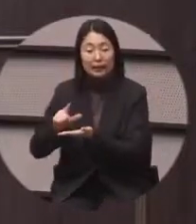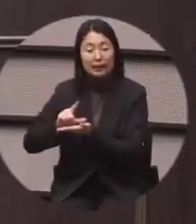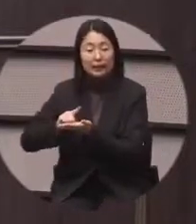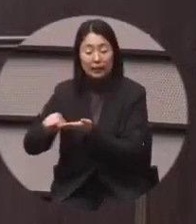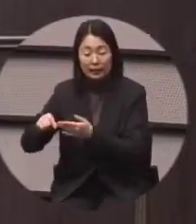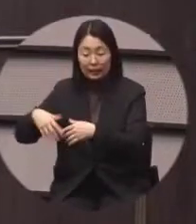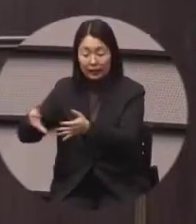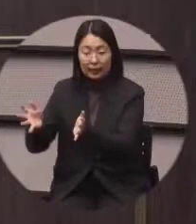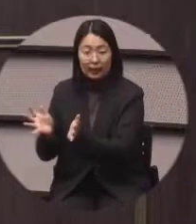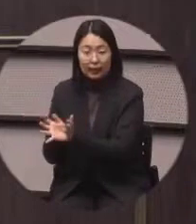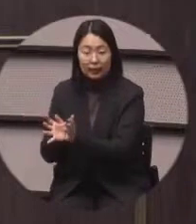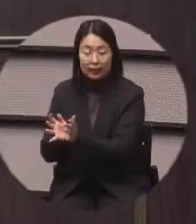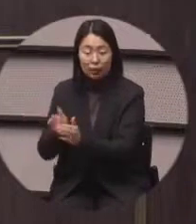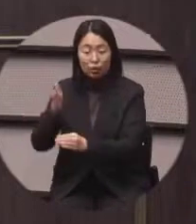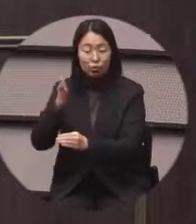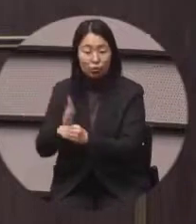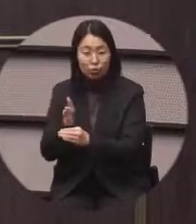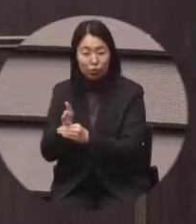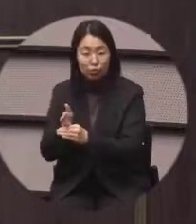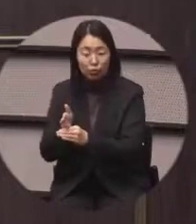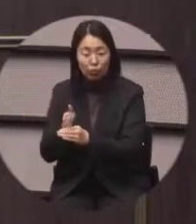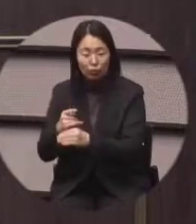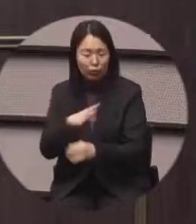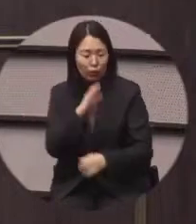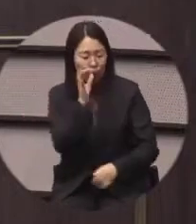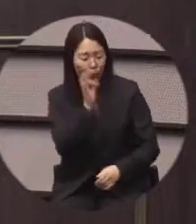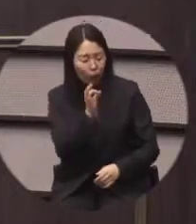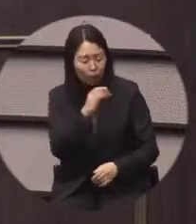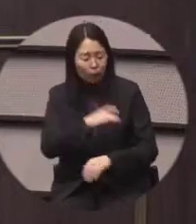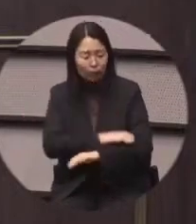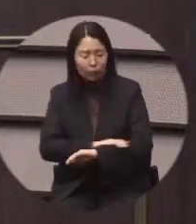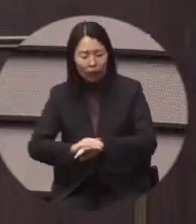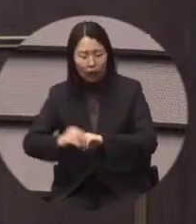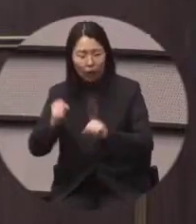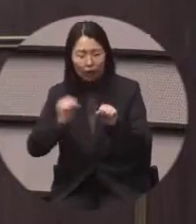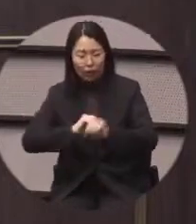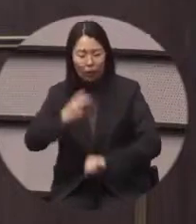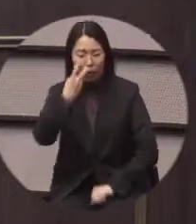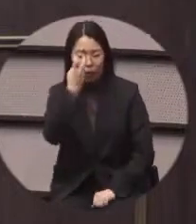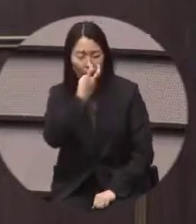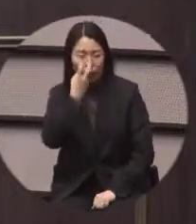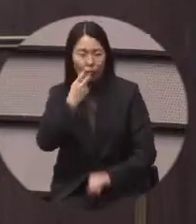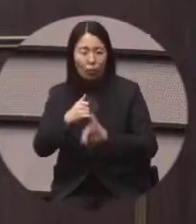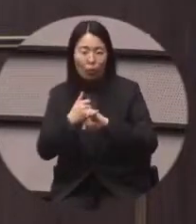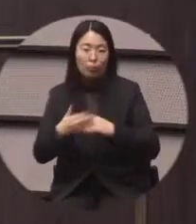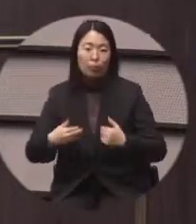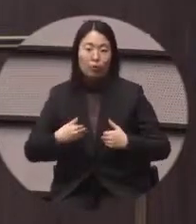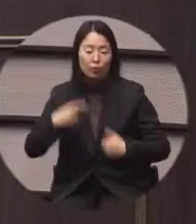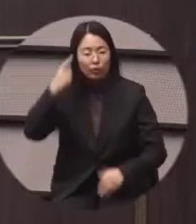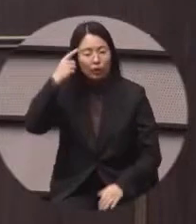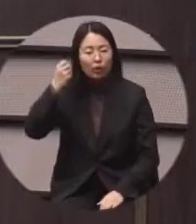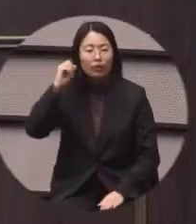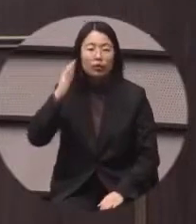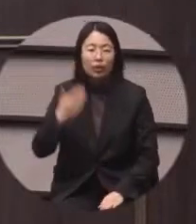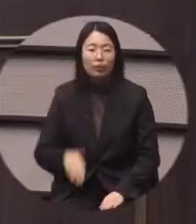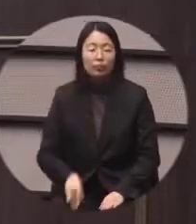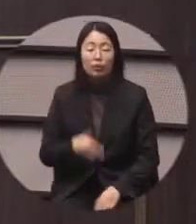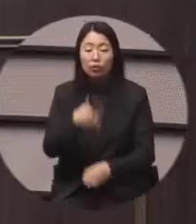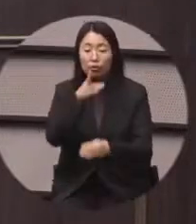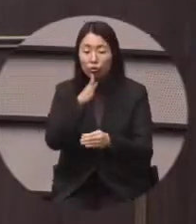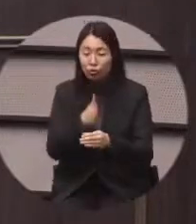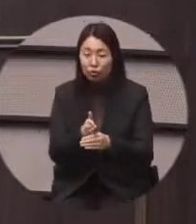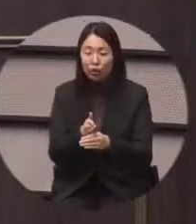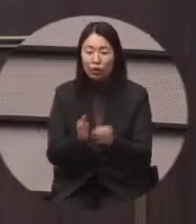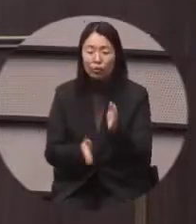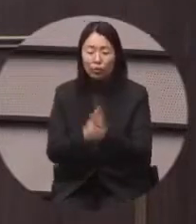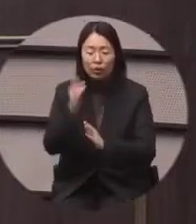사업을 적극적으로 검토하고 추진하는 것이 필수적 행정적 요소라 생각합니다. 이중